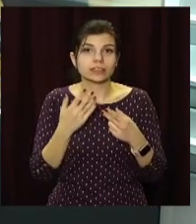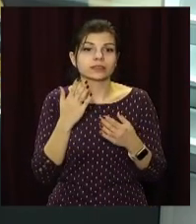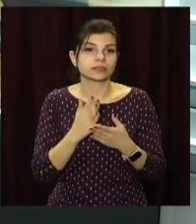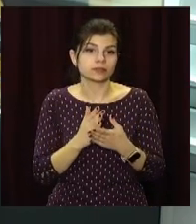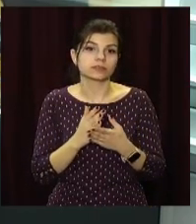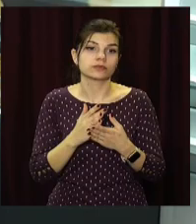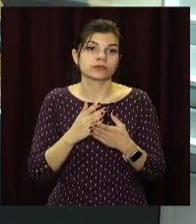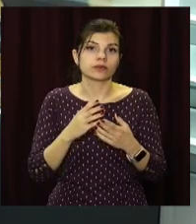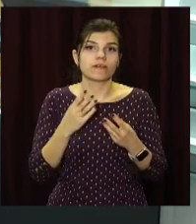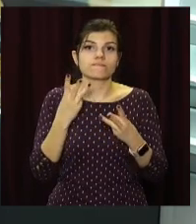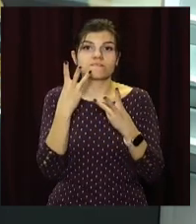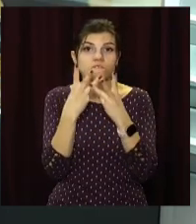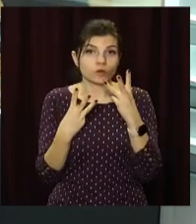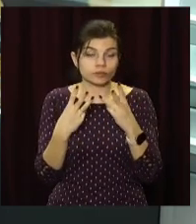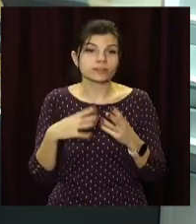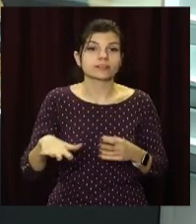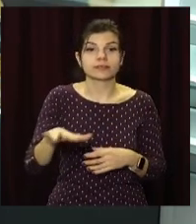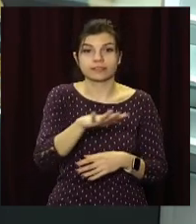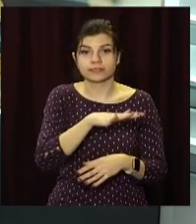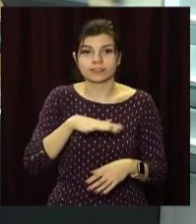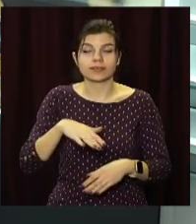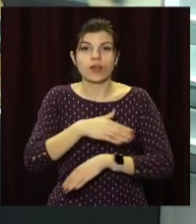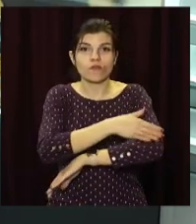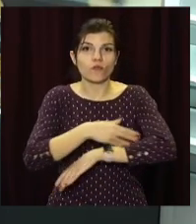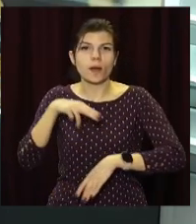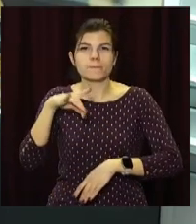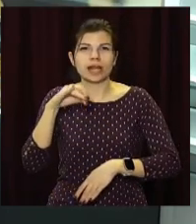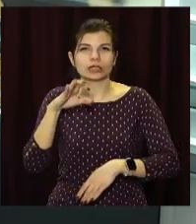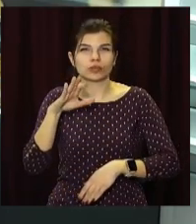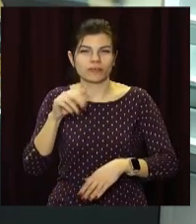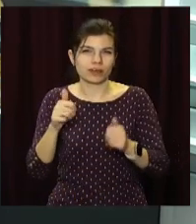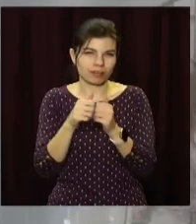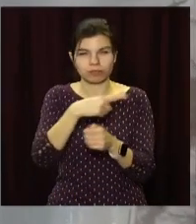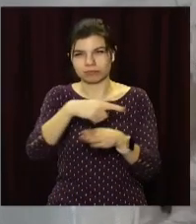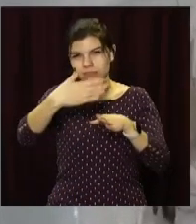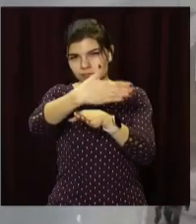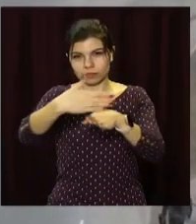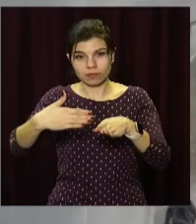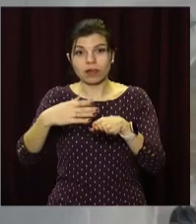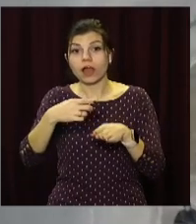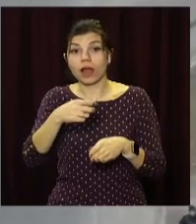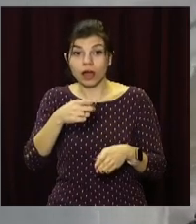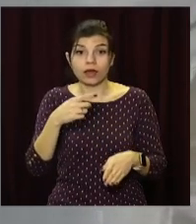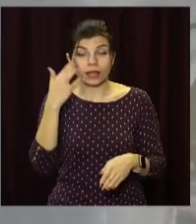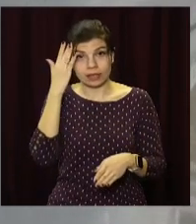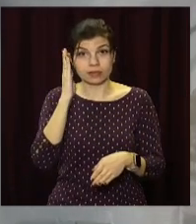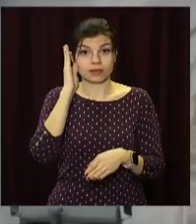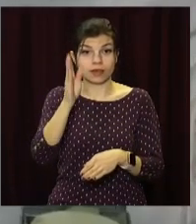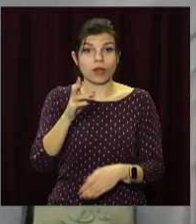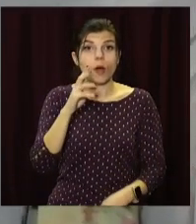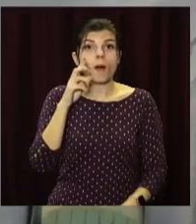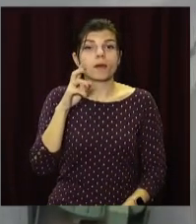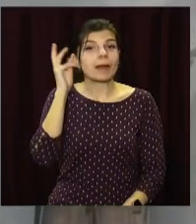десь у 9-й на перехресті з вулицею Пресовою. За попередньою інформацією патрульних, «Фольксваген» їхав з боку проспекту